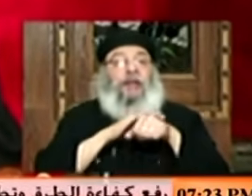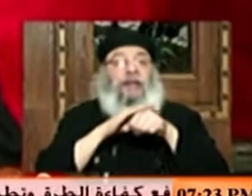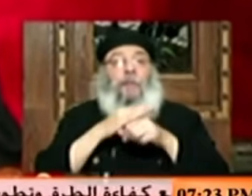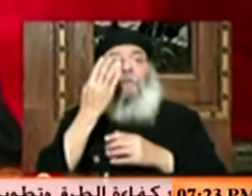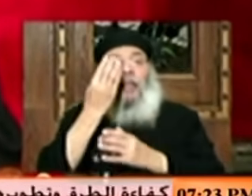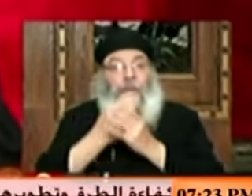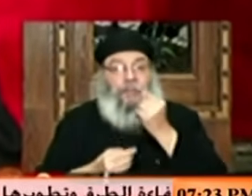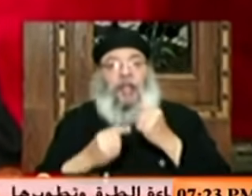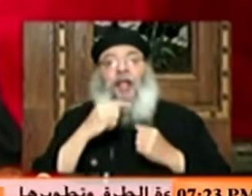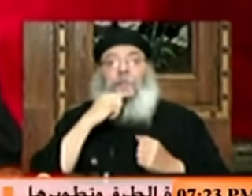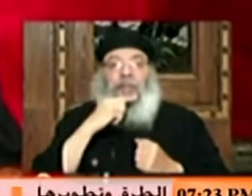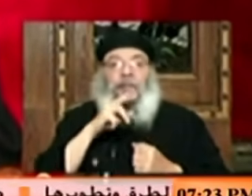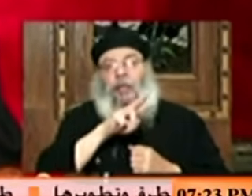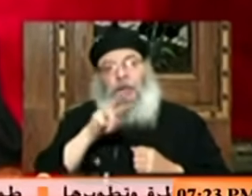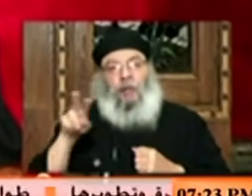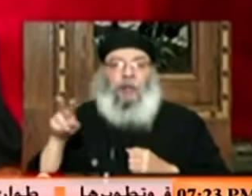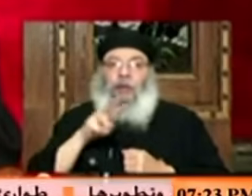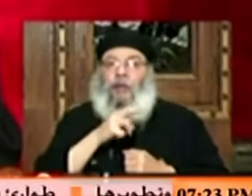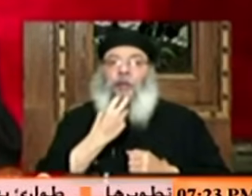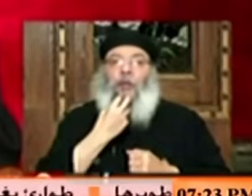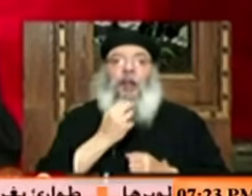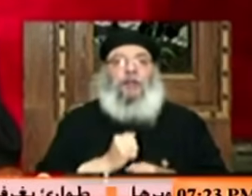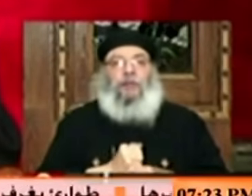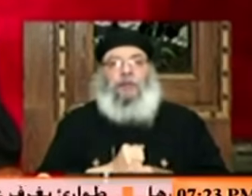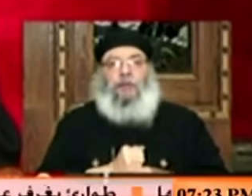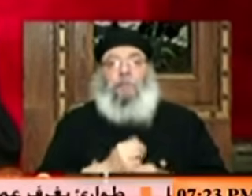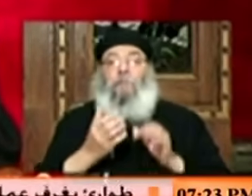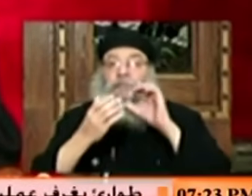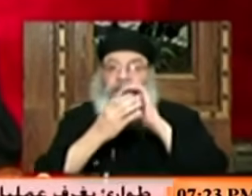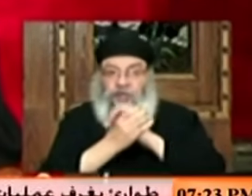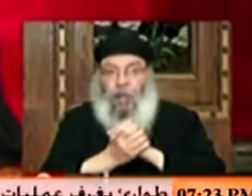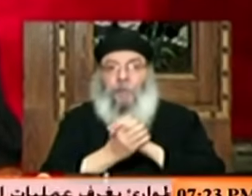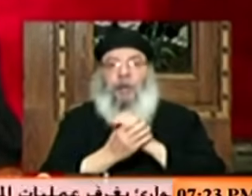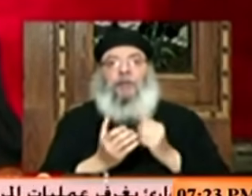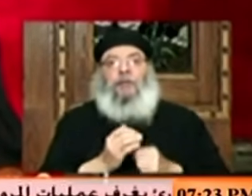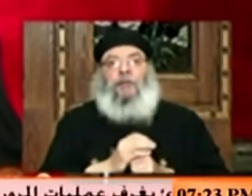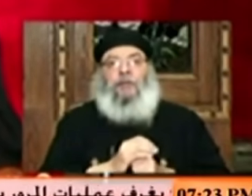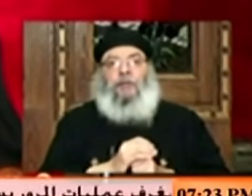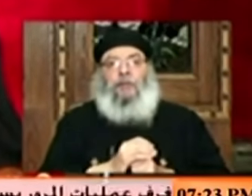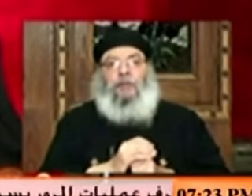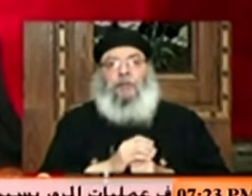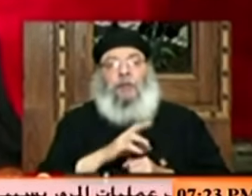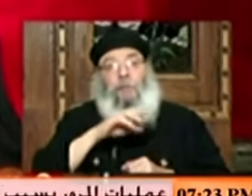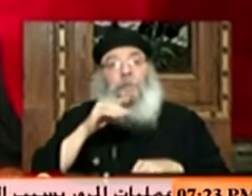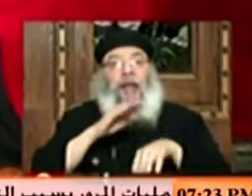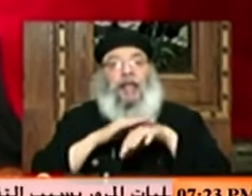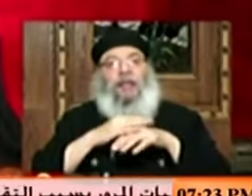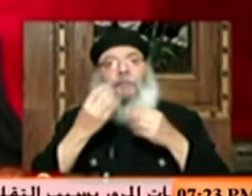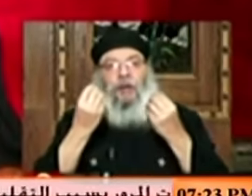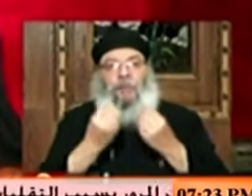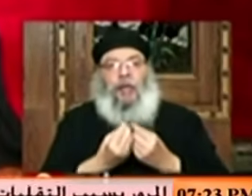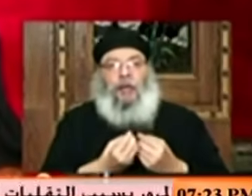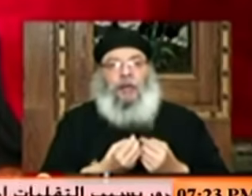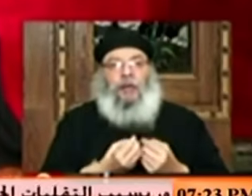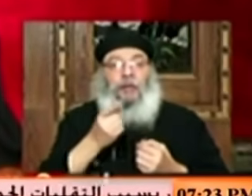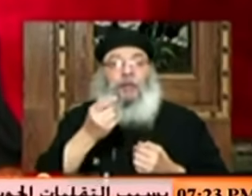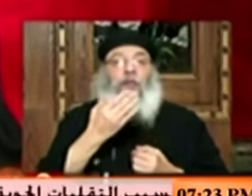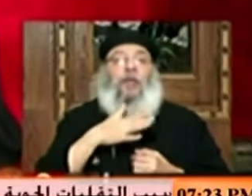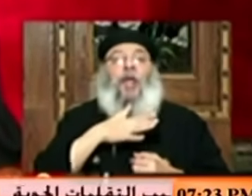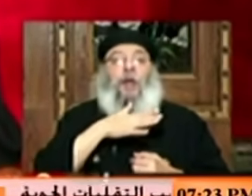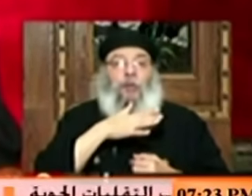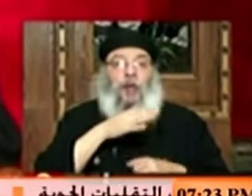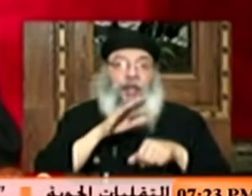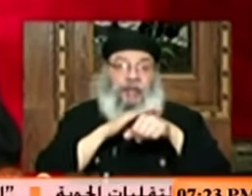بابنك ببنتك تشعر بصديقك تشعر بالخادم اللي وياك ان كنت اب